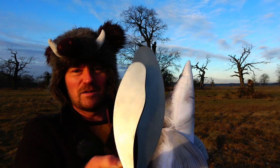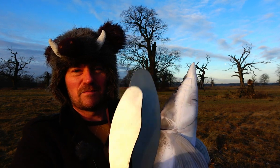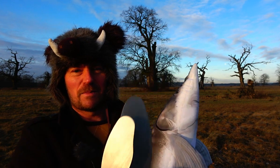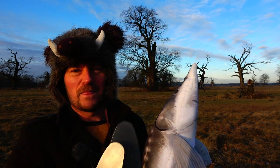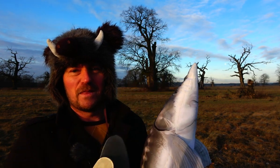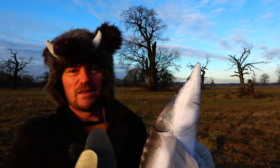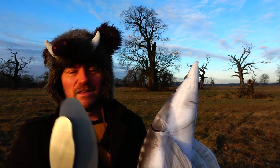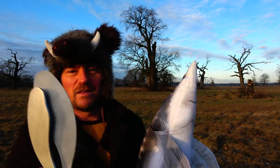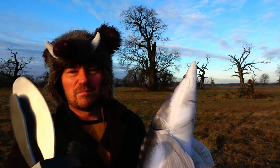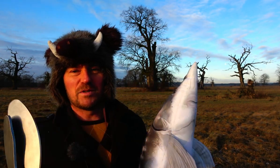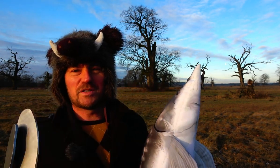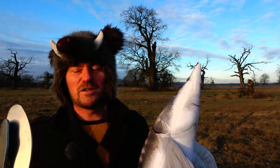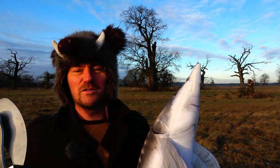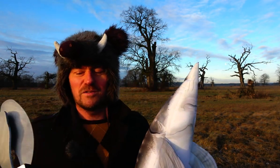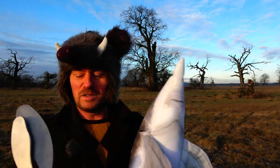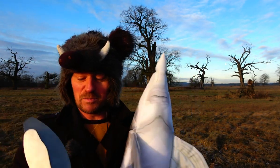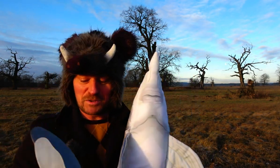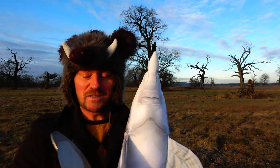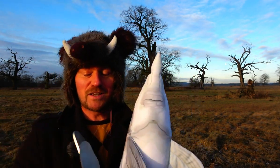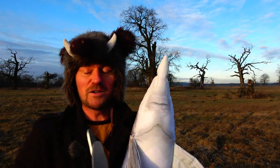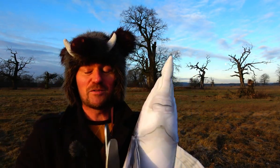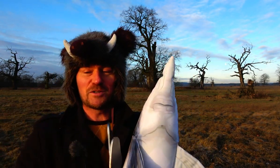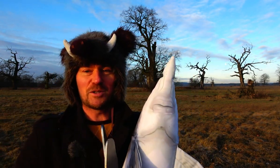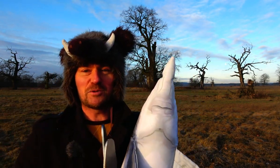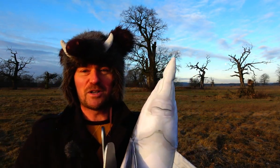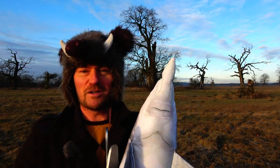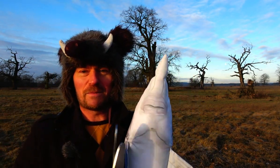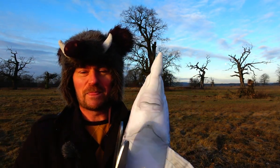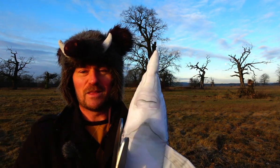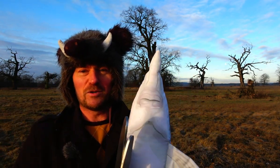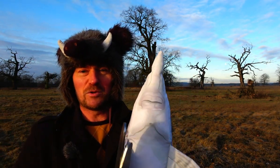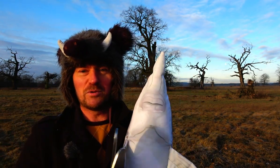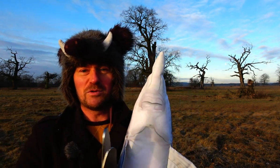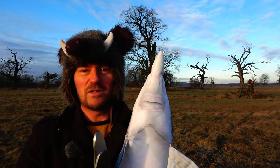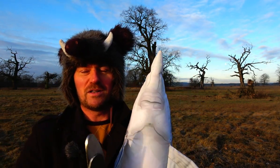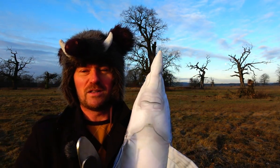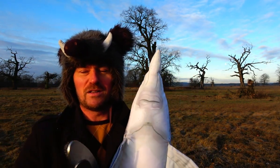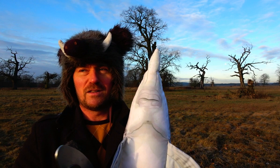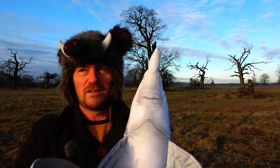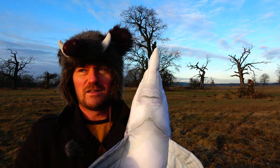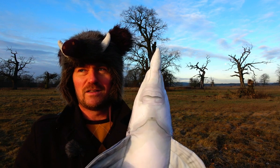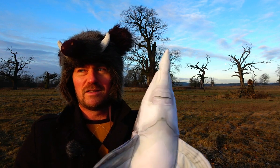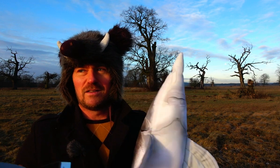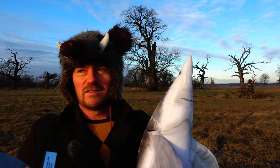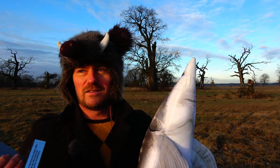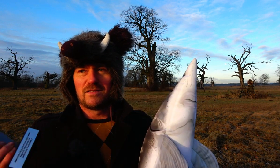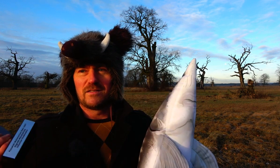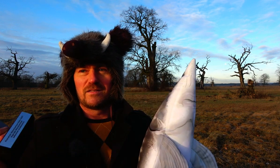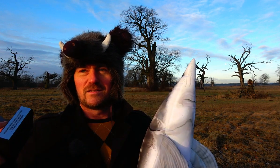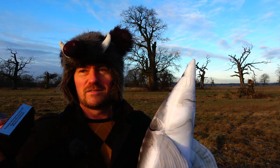na polskiego, na poznańskiego wolontariusza roku.